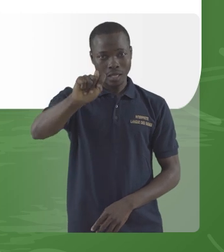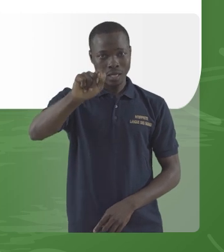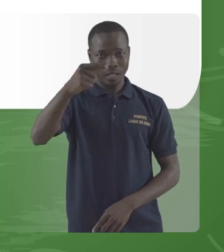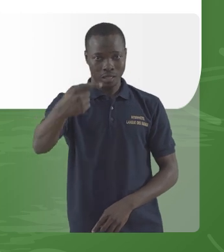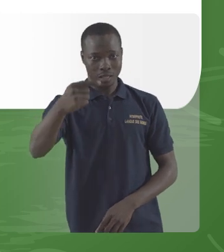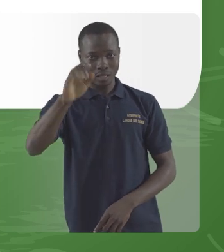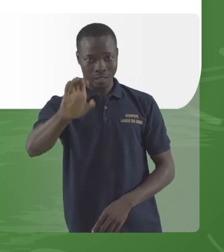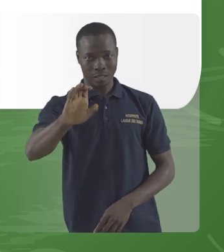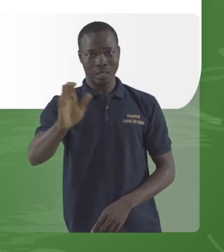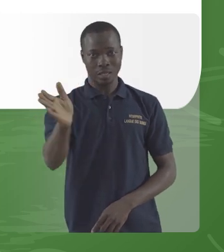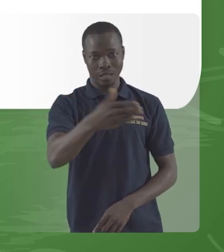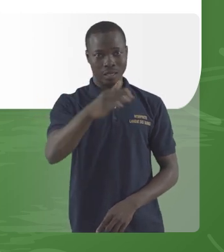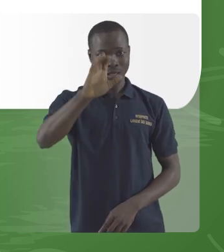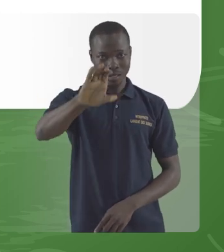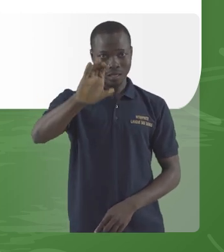TGC,